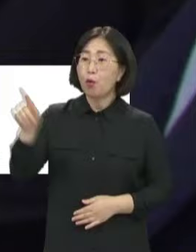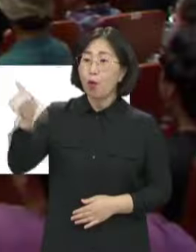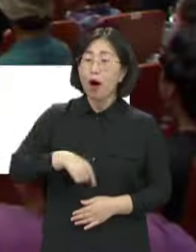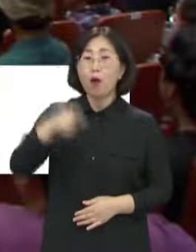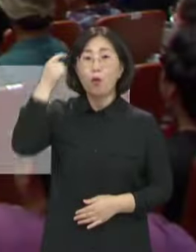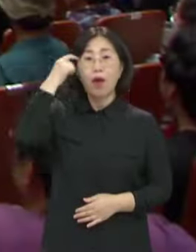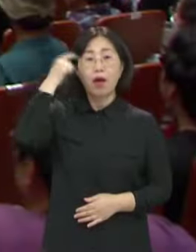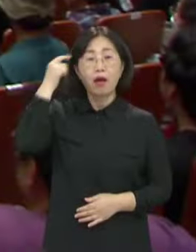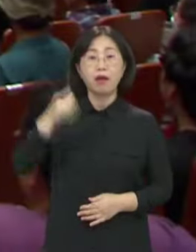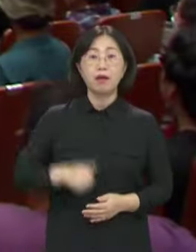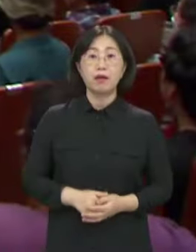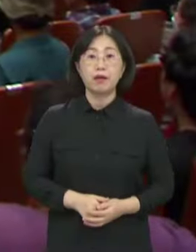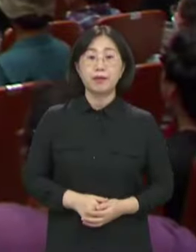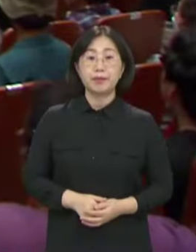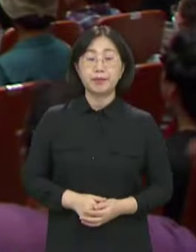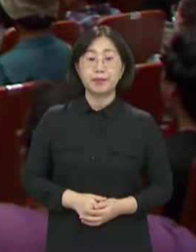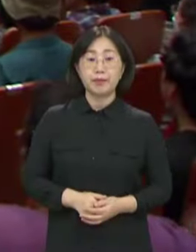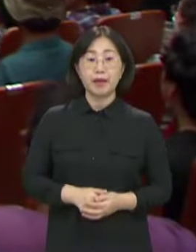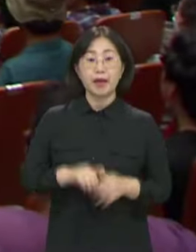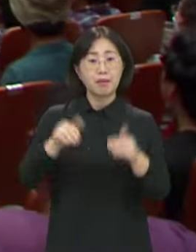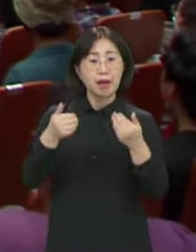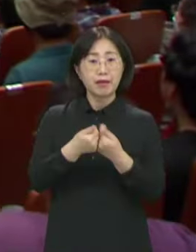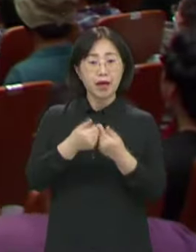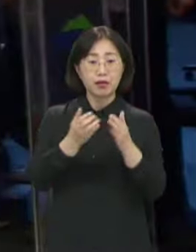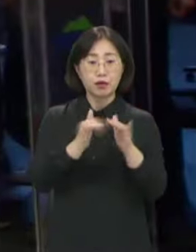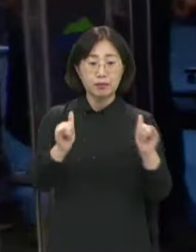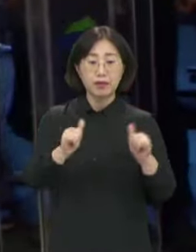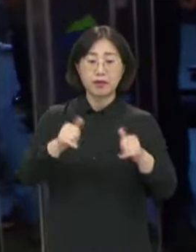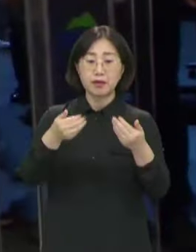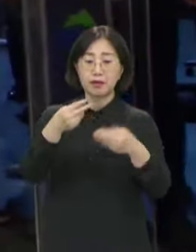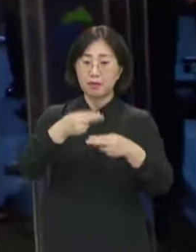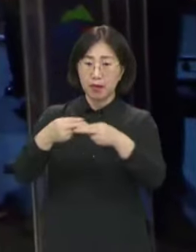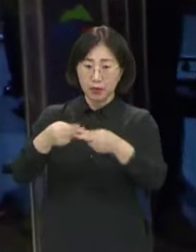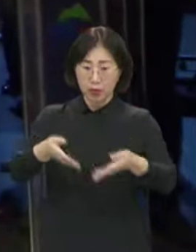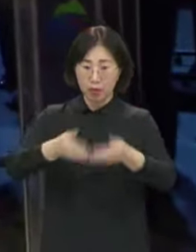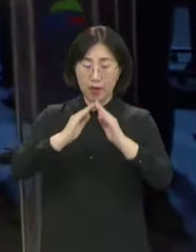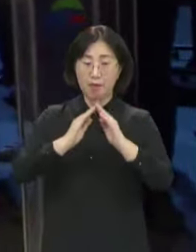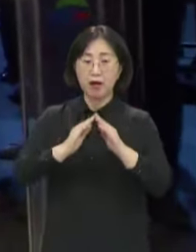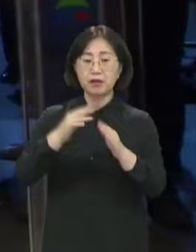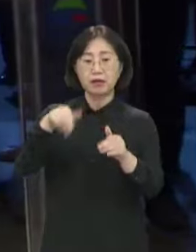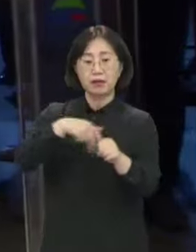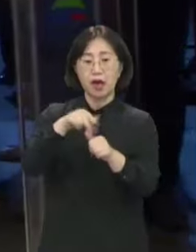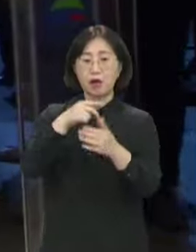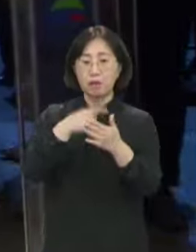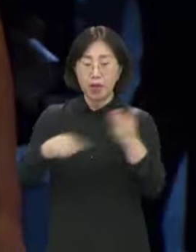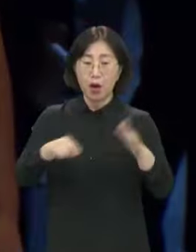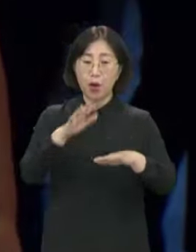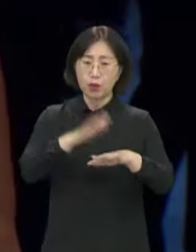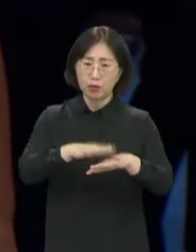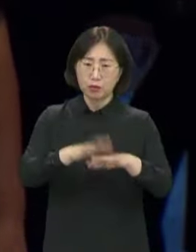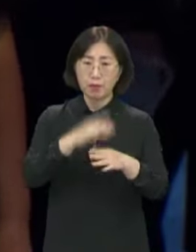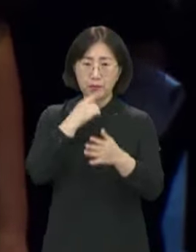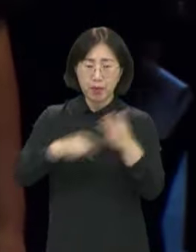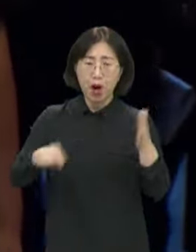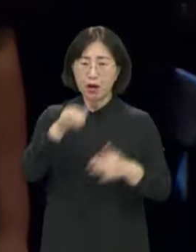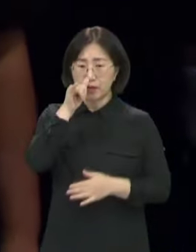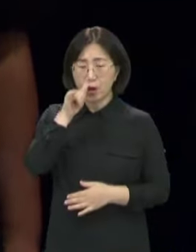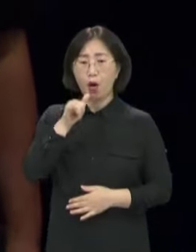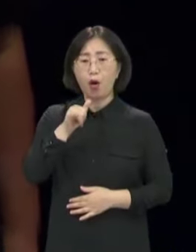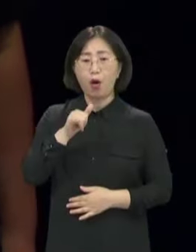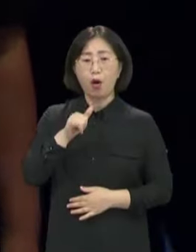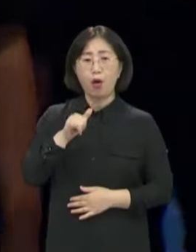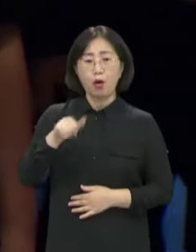뭡니까? 댐 건설에 반대하는 주민들은 댐이 건설되면 자연환경이 파괴되고 농사에도 피해가 갈 거라며 행사장 안에